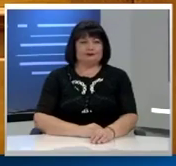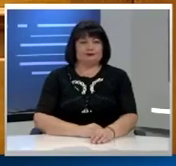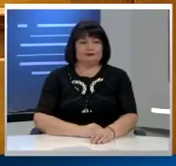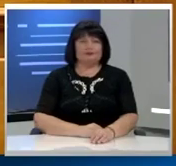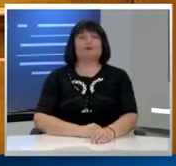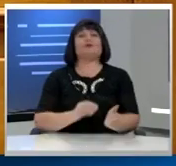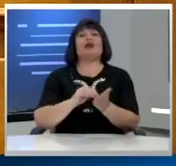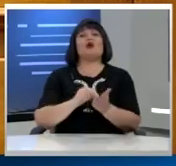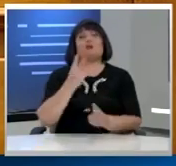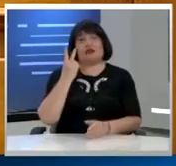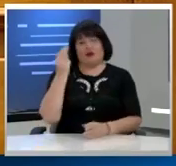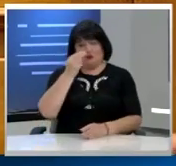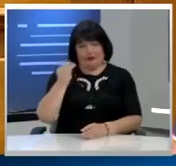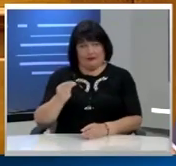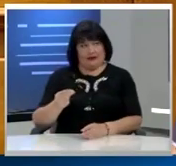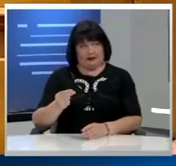σε 2 ακόμα ζητήματα.